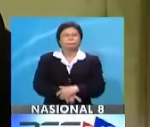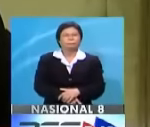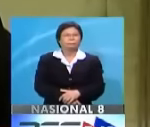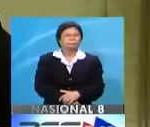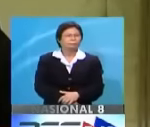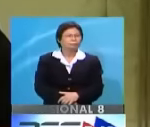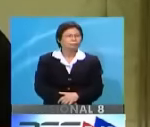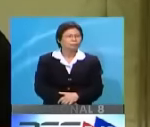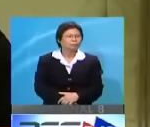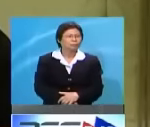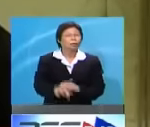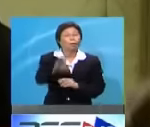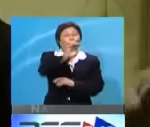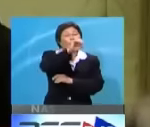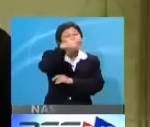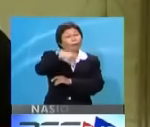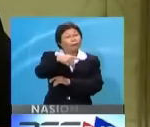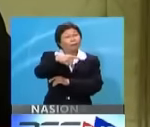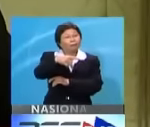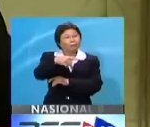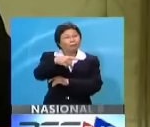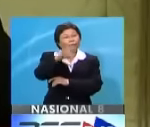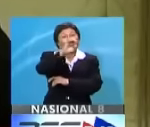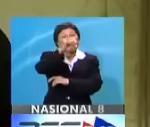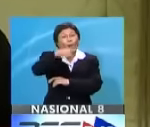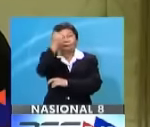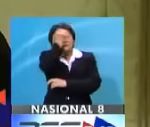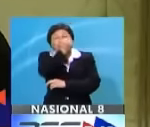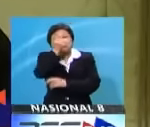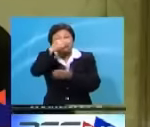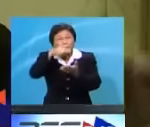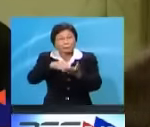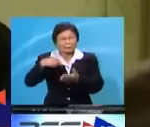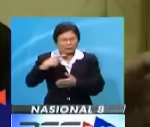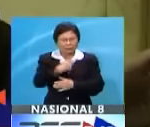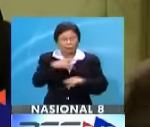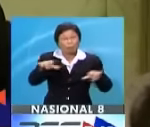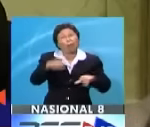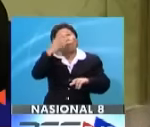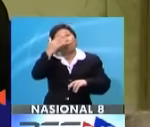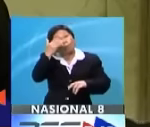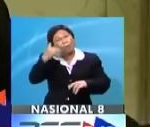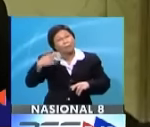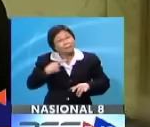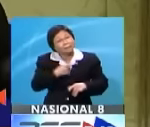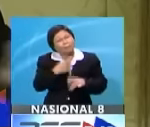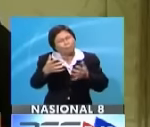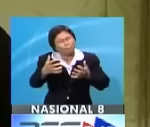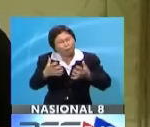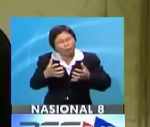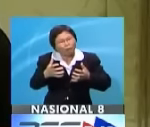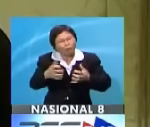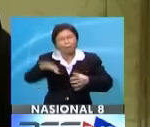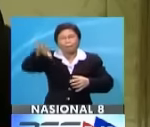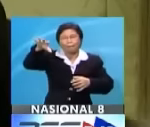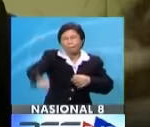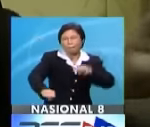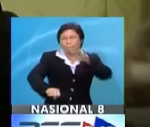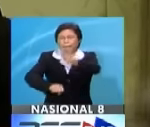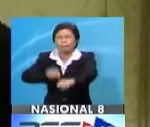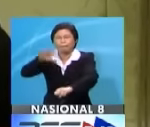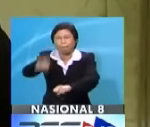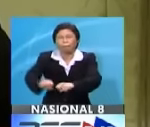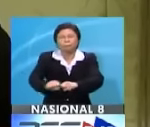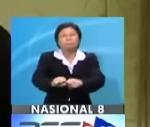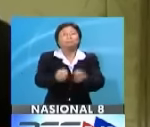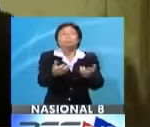Stres buat operasi yang obstacle ni. Kita buat operasi ini untuk kita nak ambil dia orang ni, tak kira di tiga